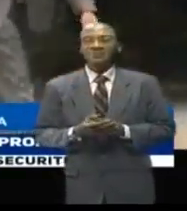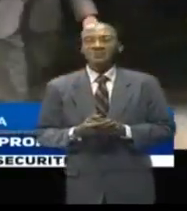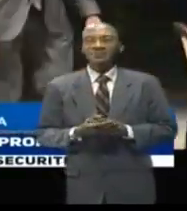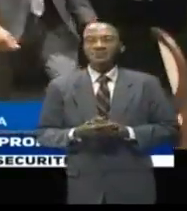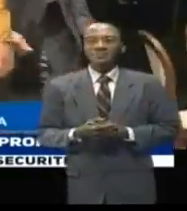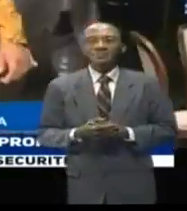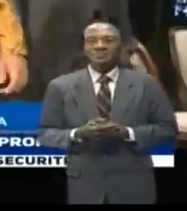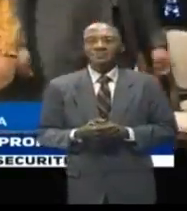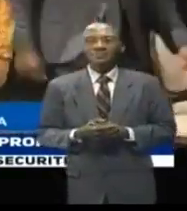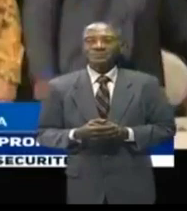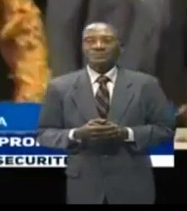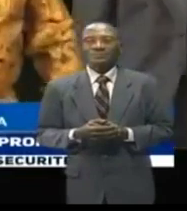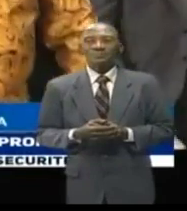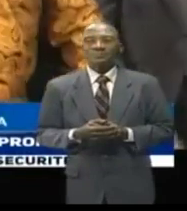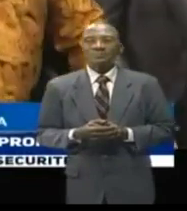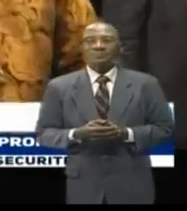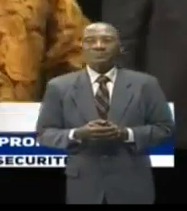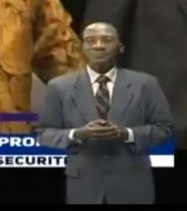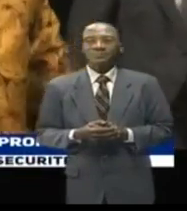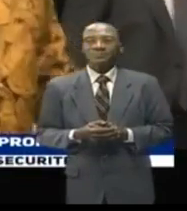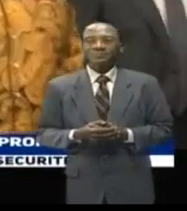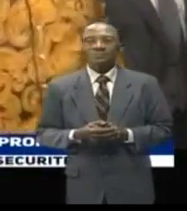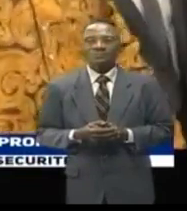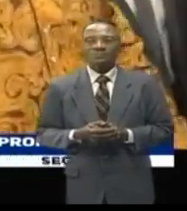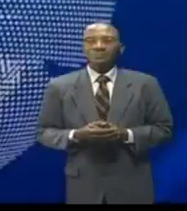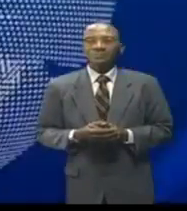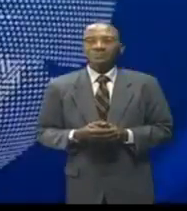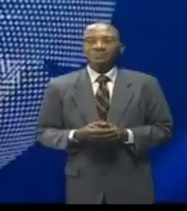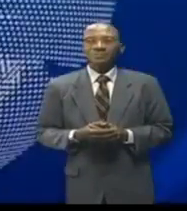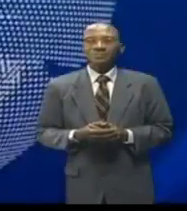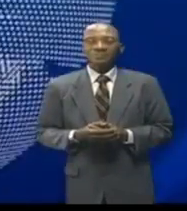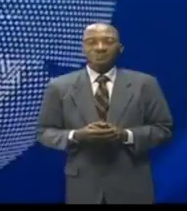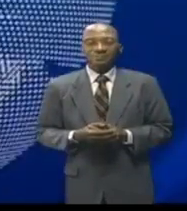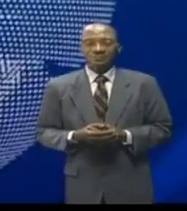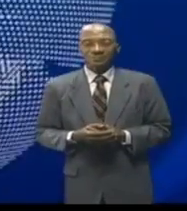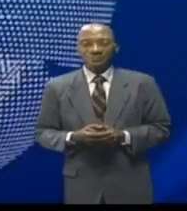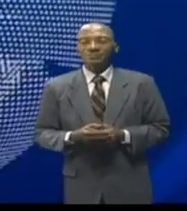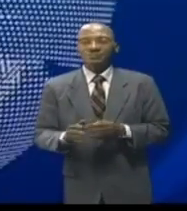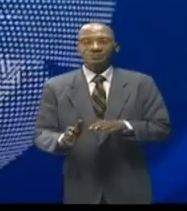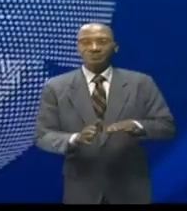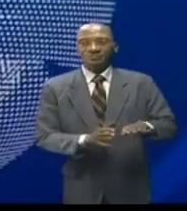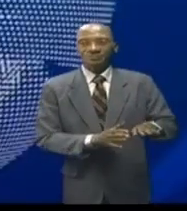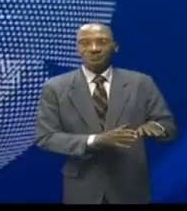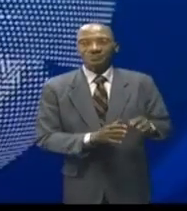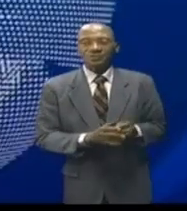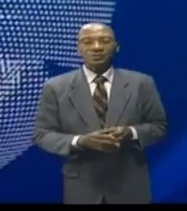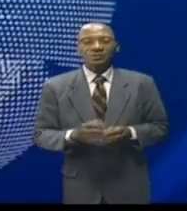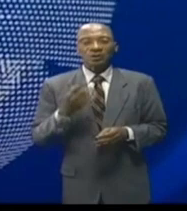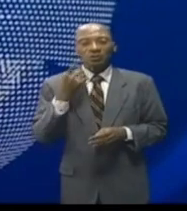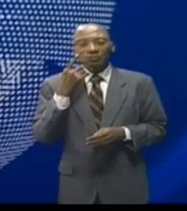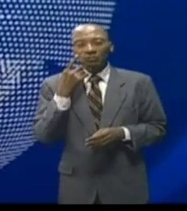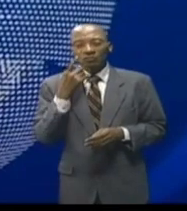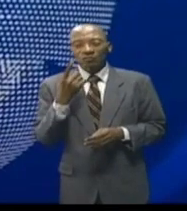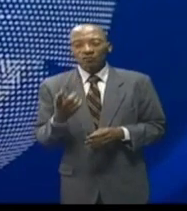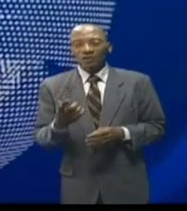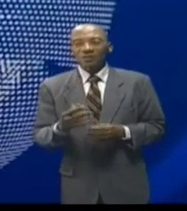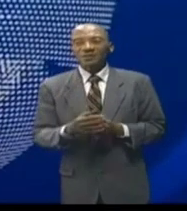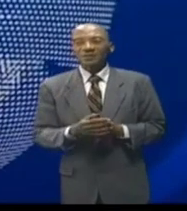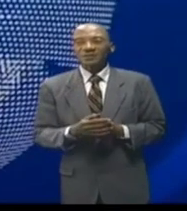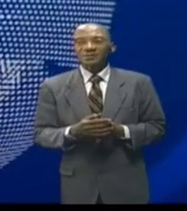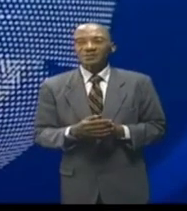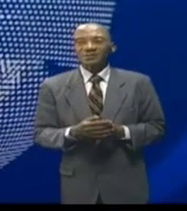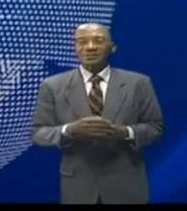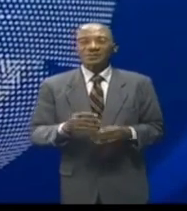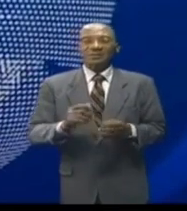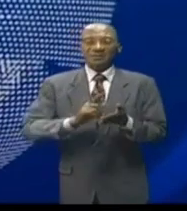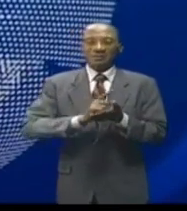à travers un respect mutuel entre les États suivant à présent cet extrait du briefing de la semaine dernière